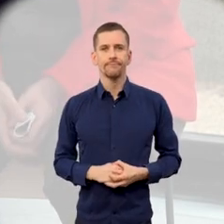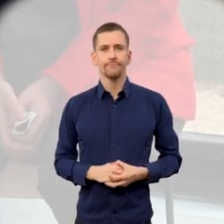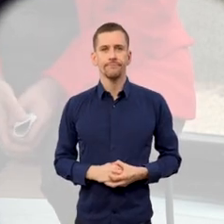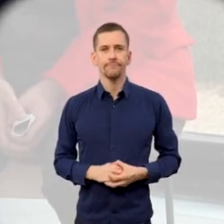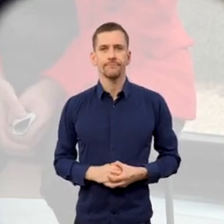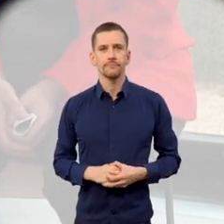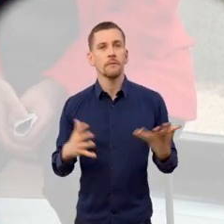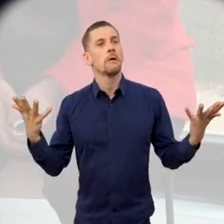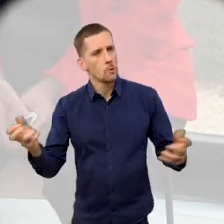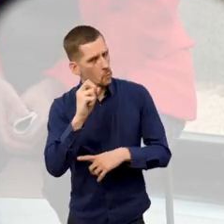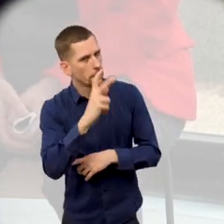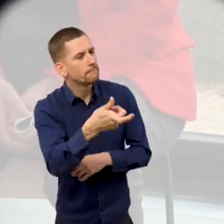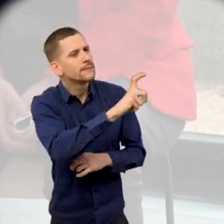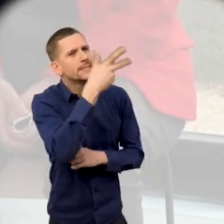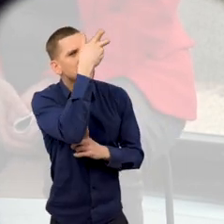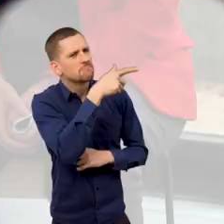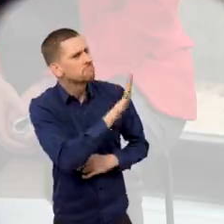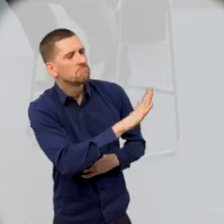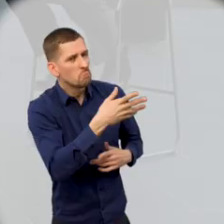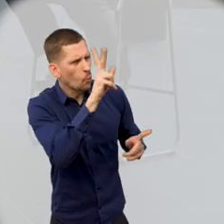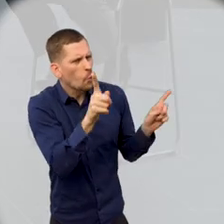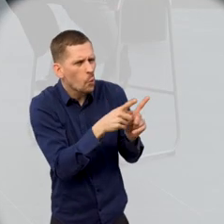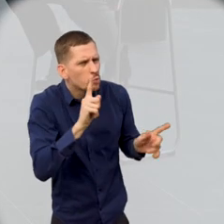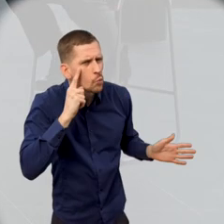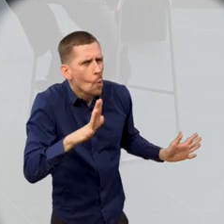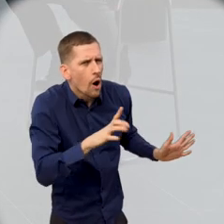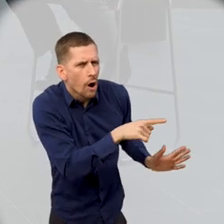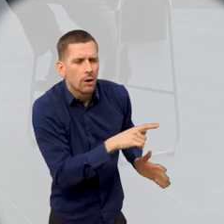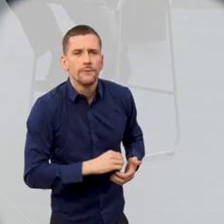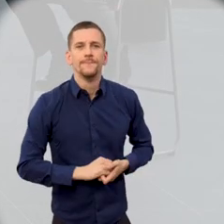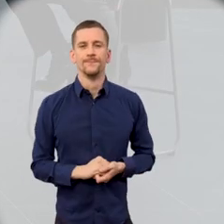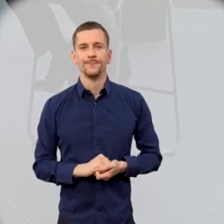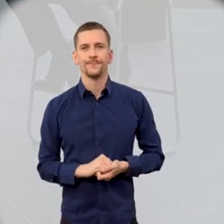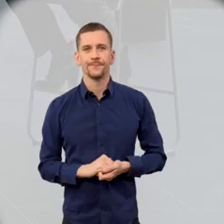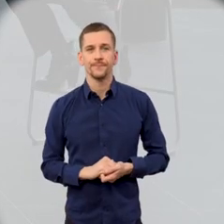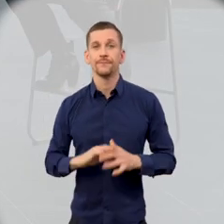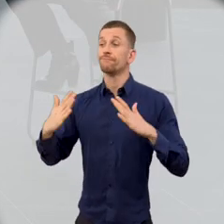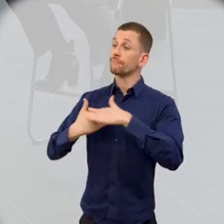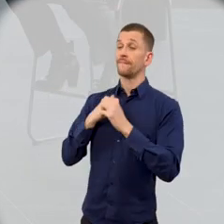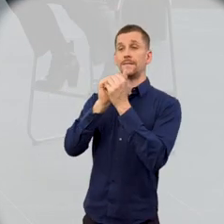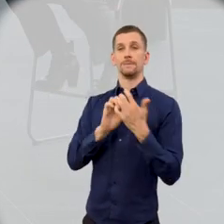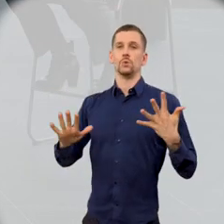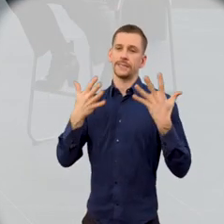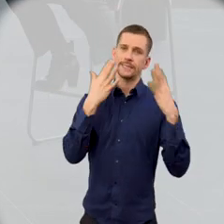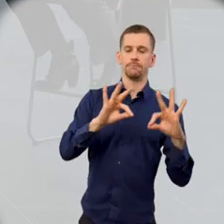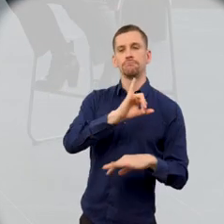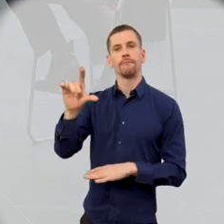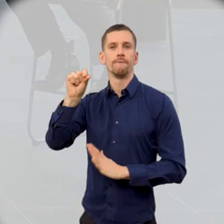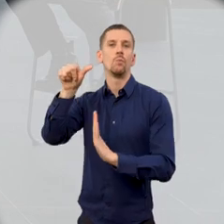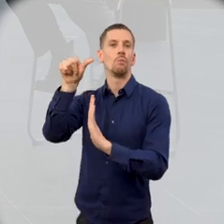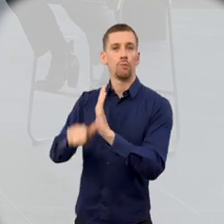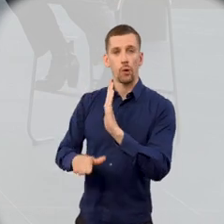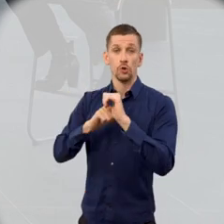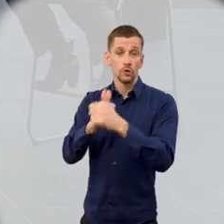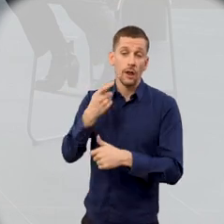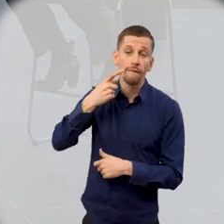la majorité des élèves font la formation en 2 ans. Très bien. De votre côté, Cédric Richard, c'est et plus court. Et chez Signé Formation, de 10 à 20